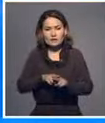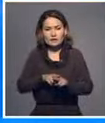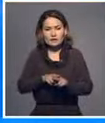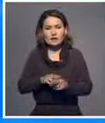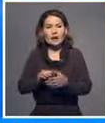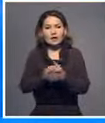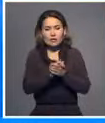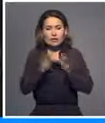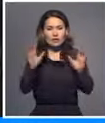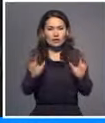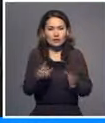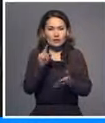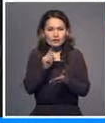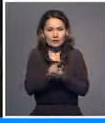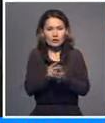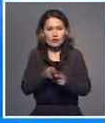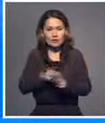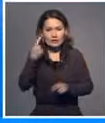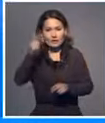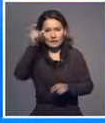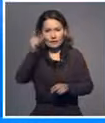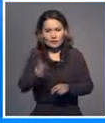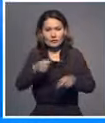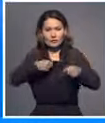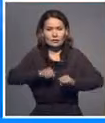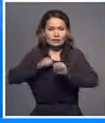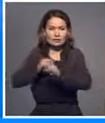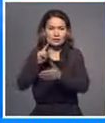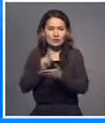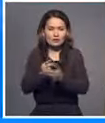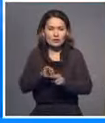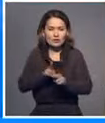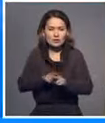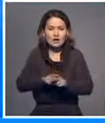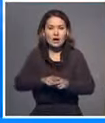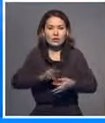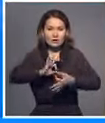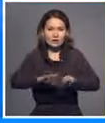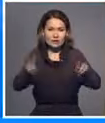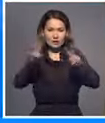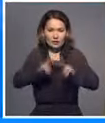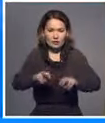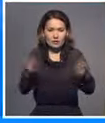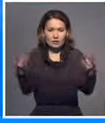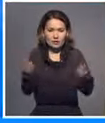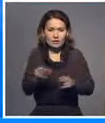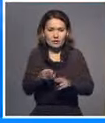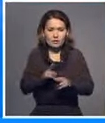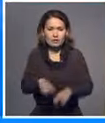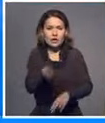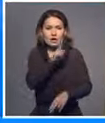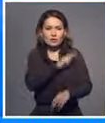үшін керек дейін. Бірақ аккредитацияны кімге береді? Қандай елге береді? Қандай ұйымдарға береді? Мәселе осы да. Бірін-бірі қайталап,